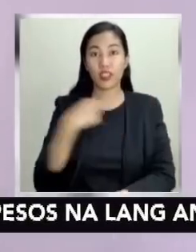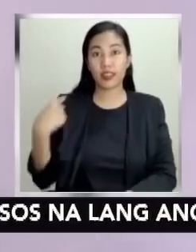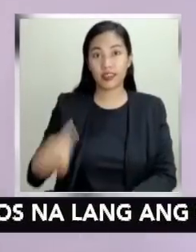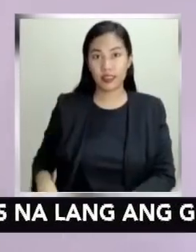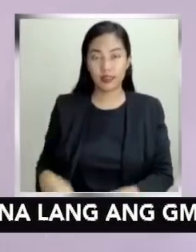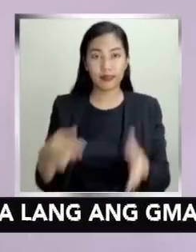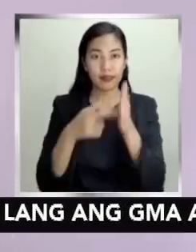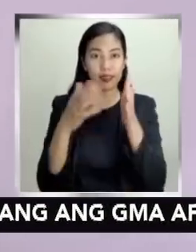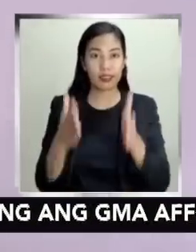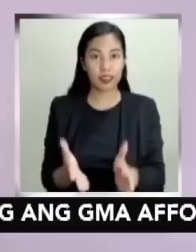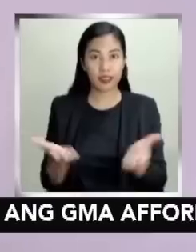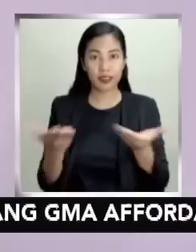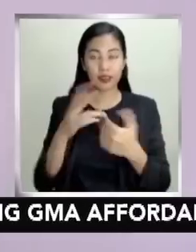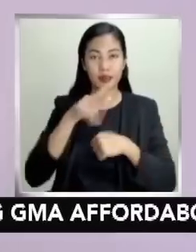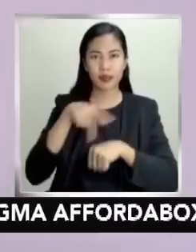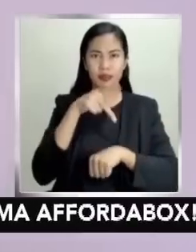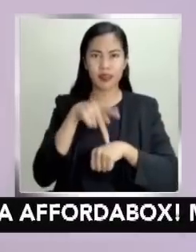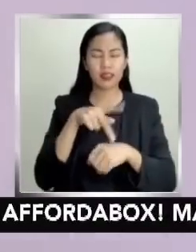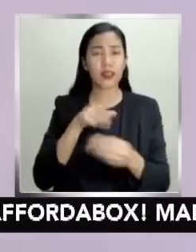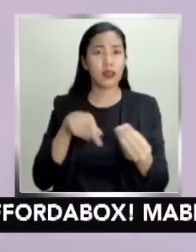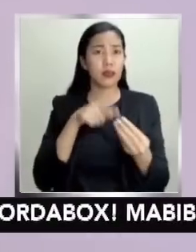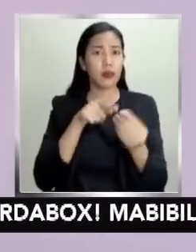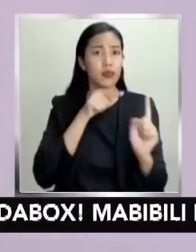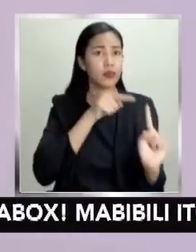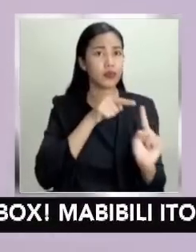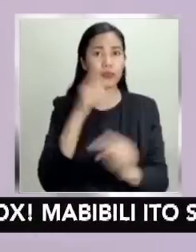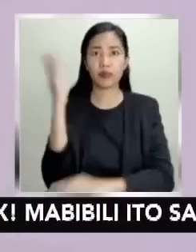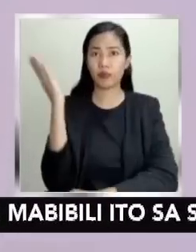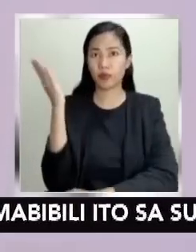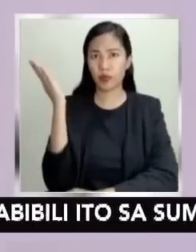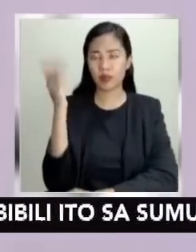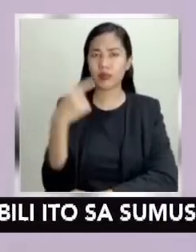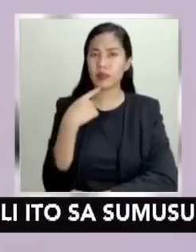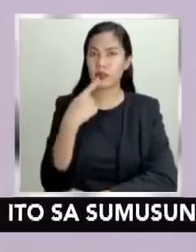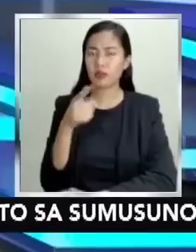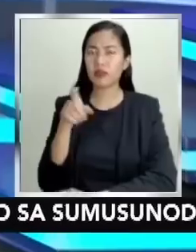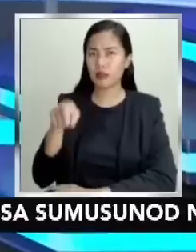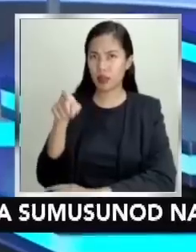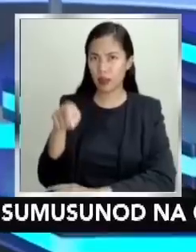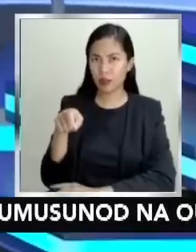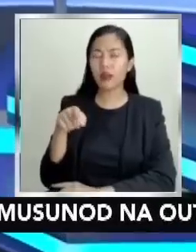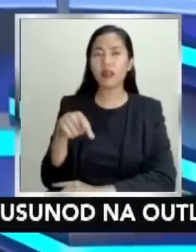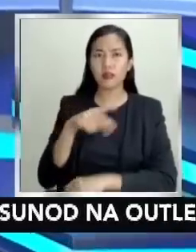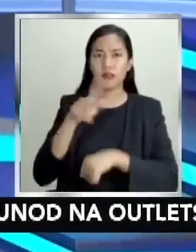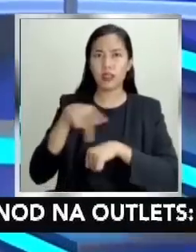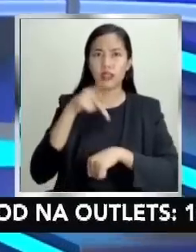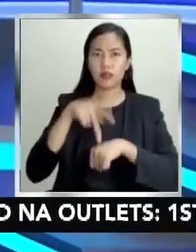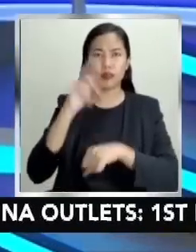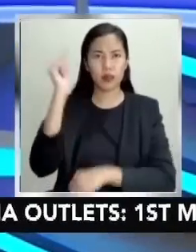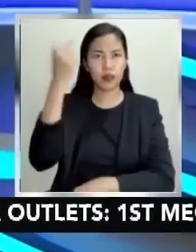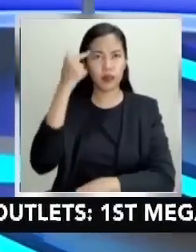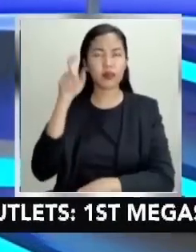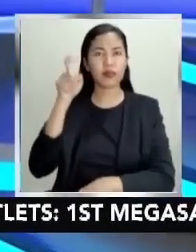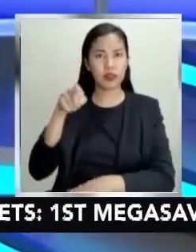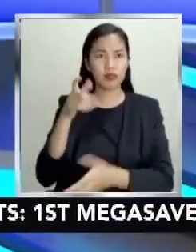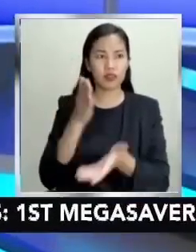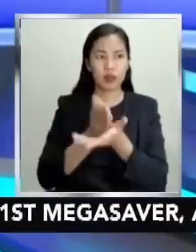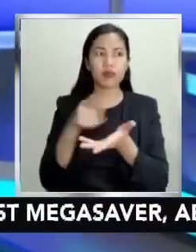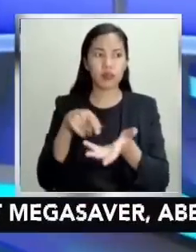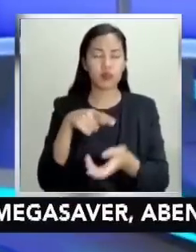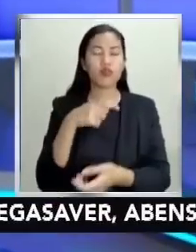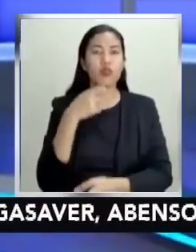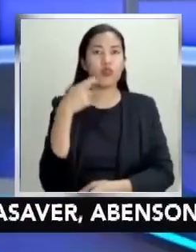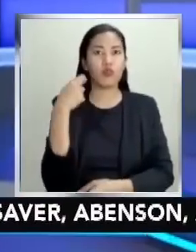kasarinlan ng Taiwan kung may malasakit ito sa mga OFW roon. Ikinagulat daw ng Pangulo ang pahayag na naging mitsa pa ng